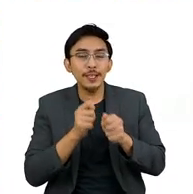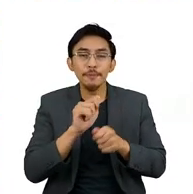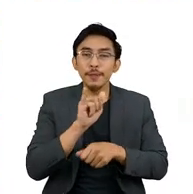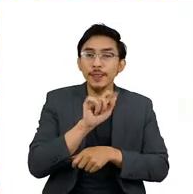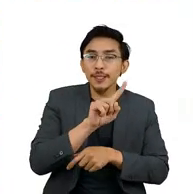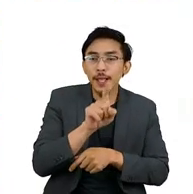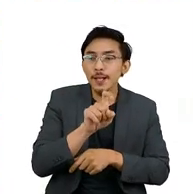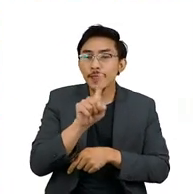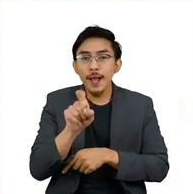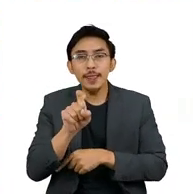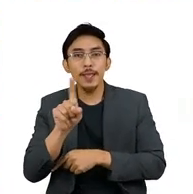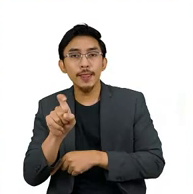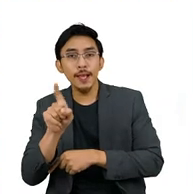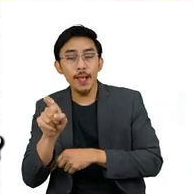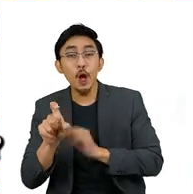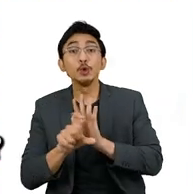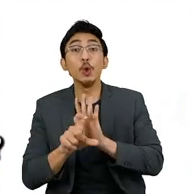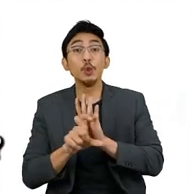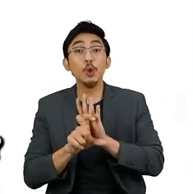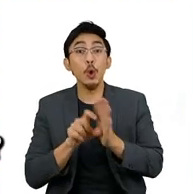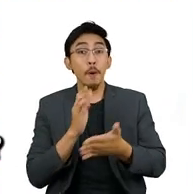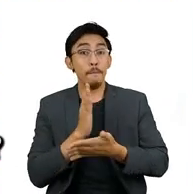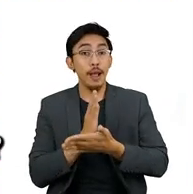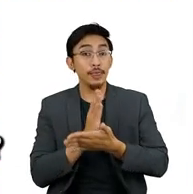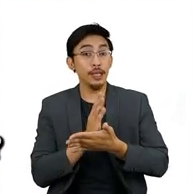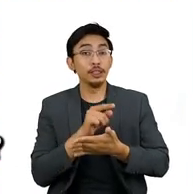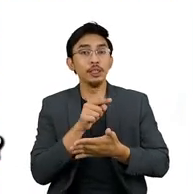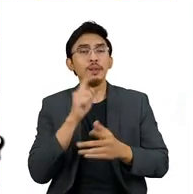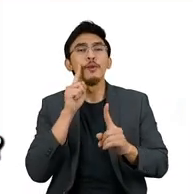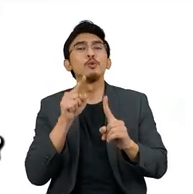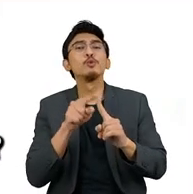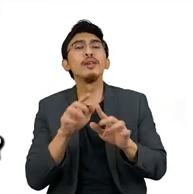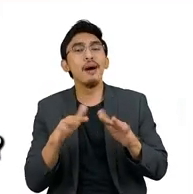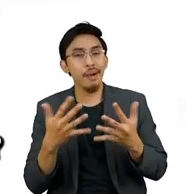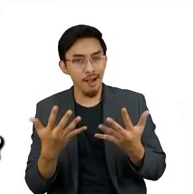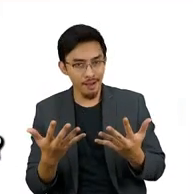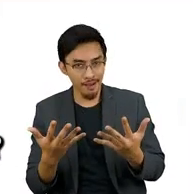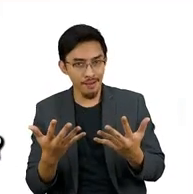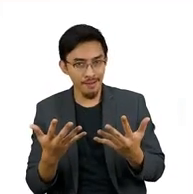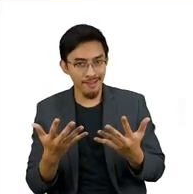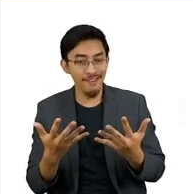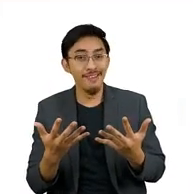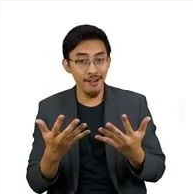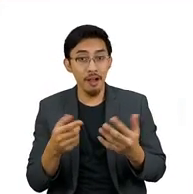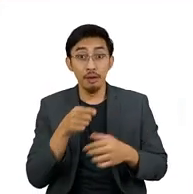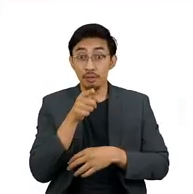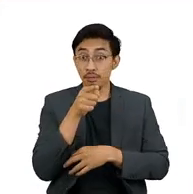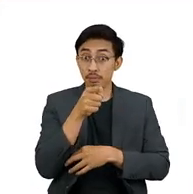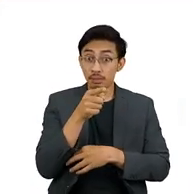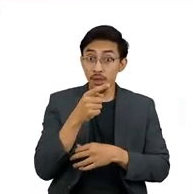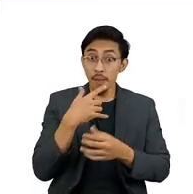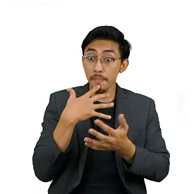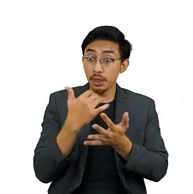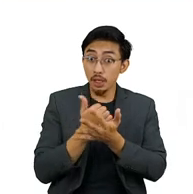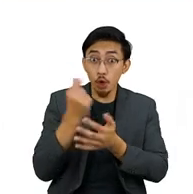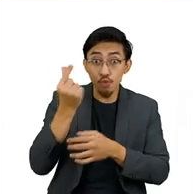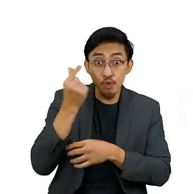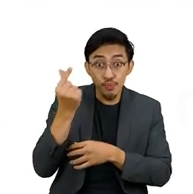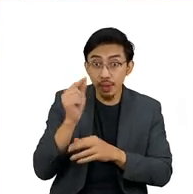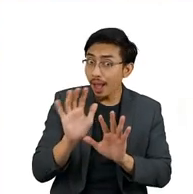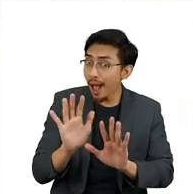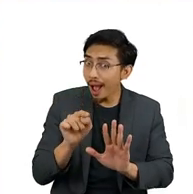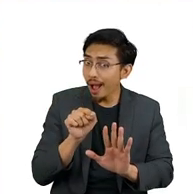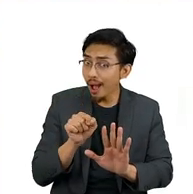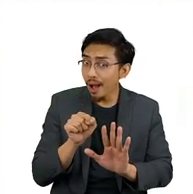melalui pertanyaan-pertanyaan seperti: apakah batasan yang diusulkan proporsional dengan tujuannya? Apakah ada kepentingan publik di